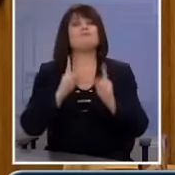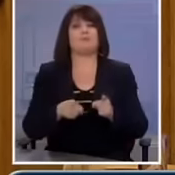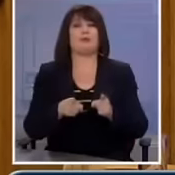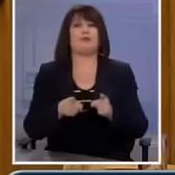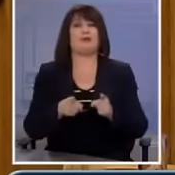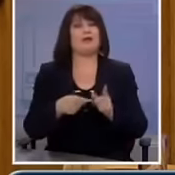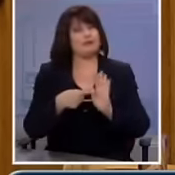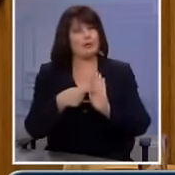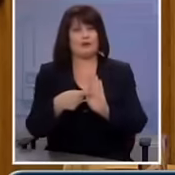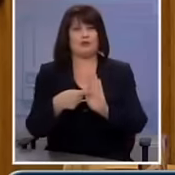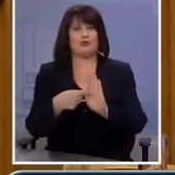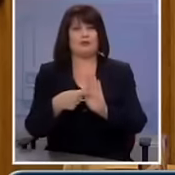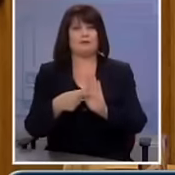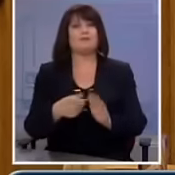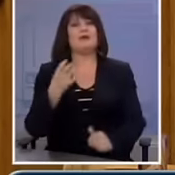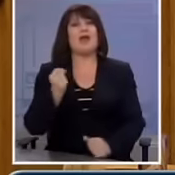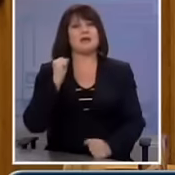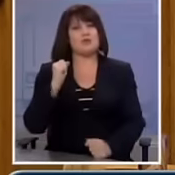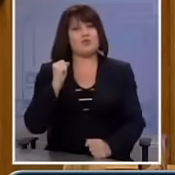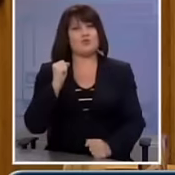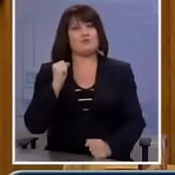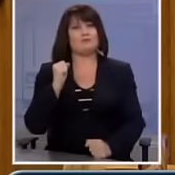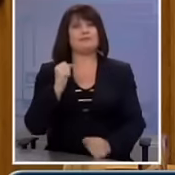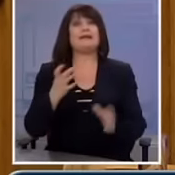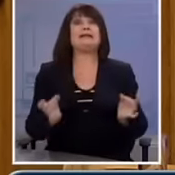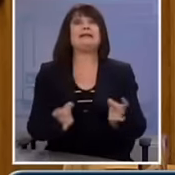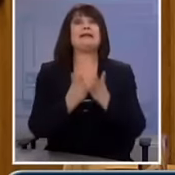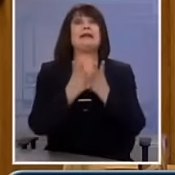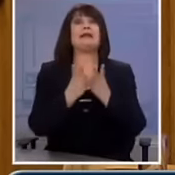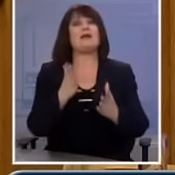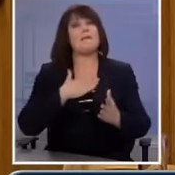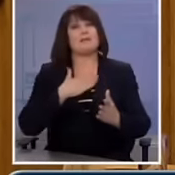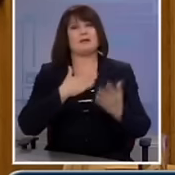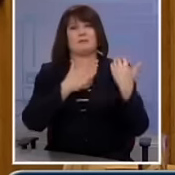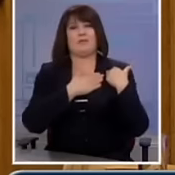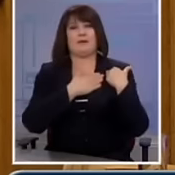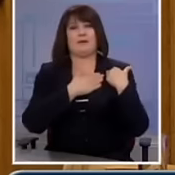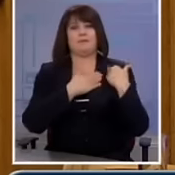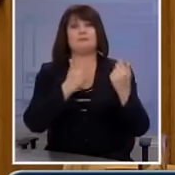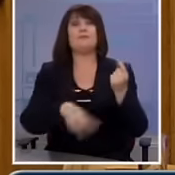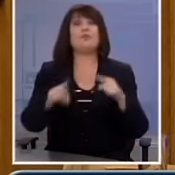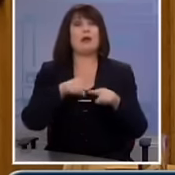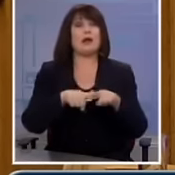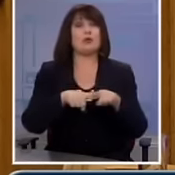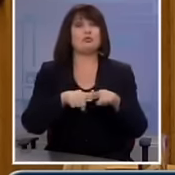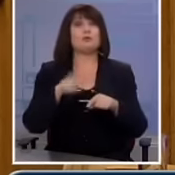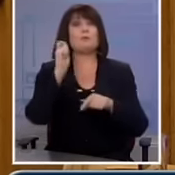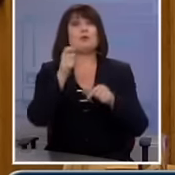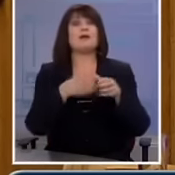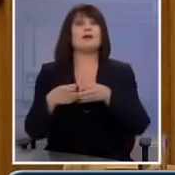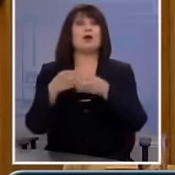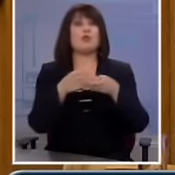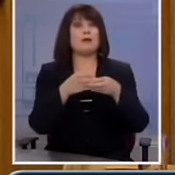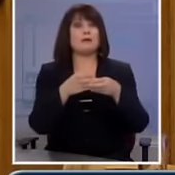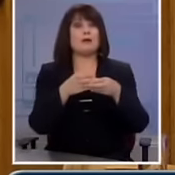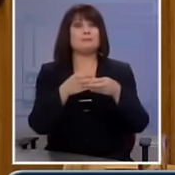αποφασισμένος να έχει και να κρατάει γερά τις τύχες στα χέρια του. Ότι αυτός ο λαός, τα κόμματα που τον